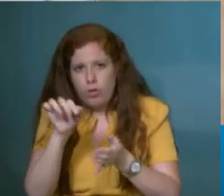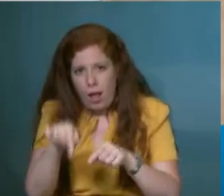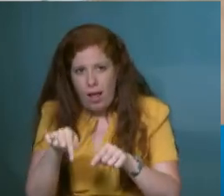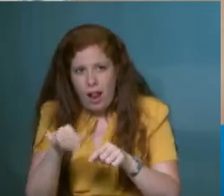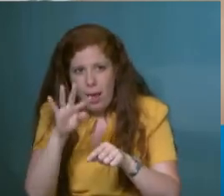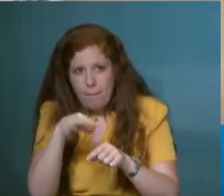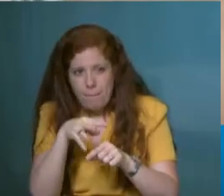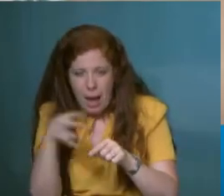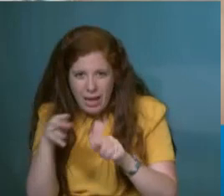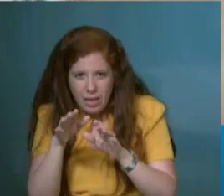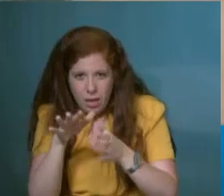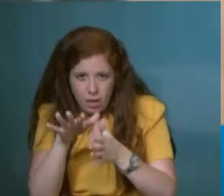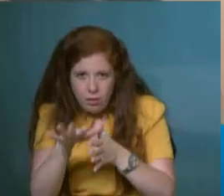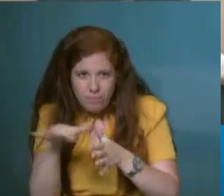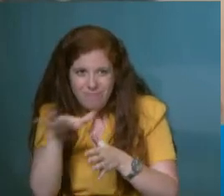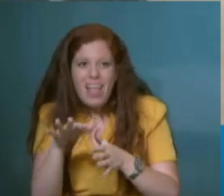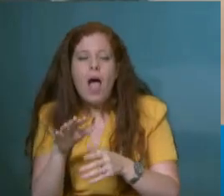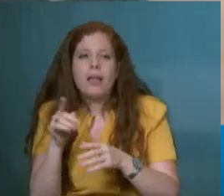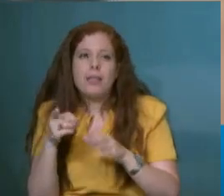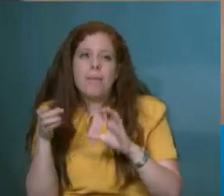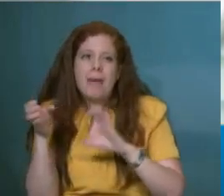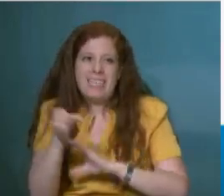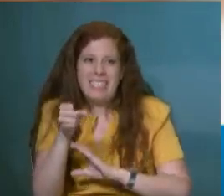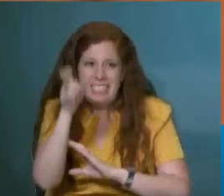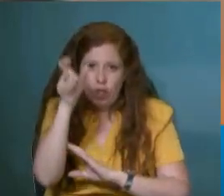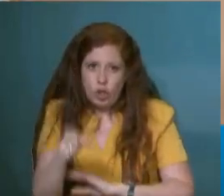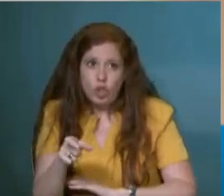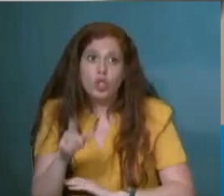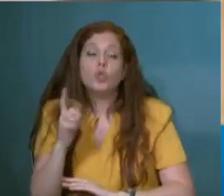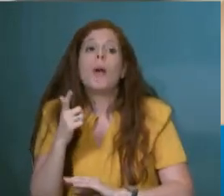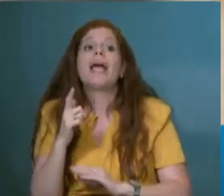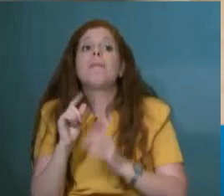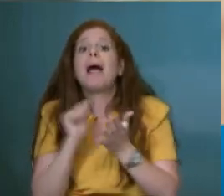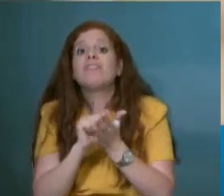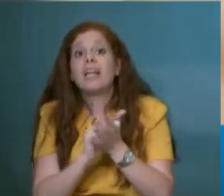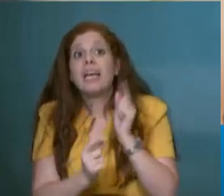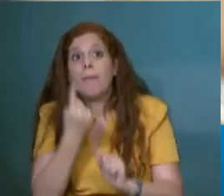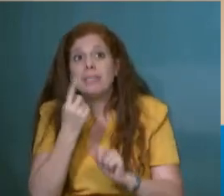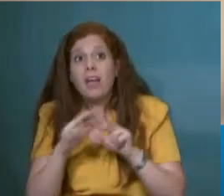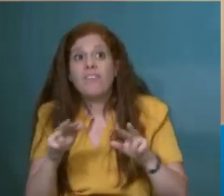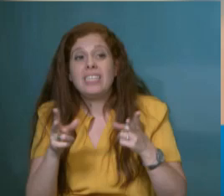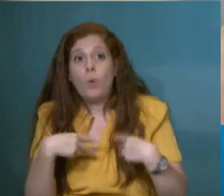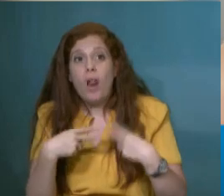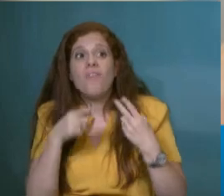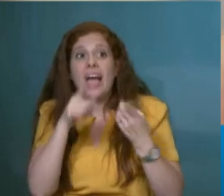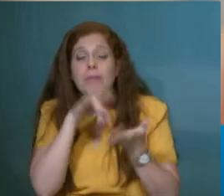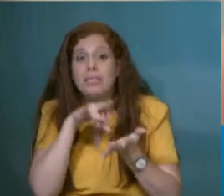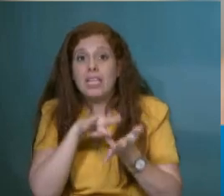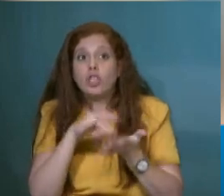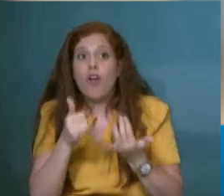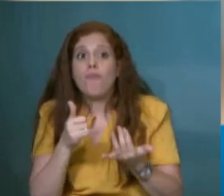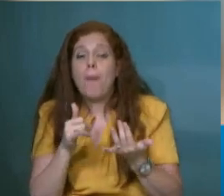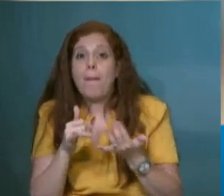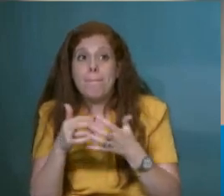אני שומר, אני מכניס כאן איש שהוא באמרג'נסי, כשאם חלילה יקרה מצב יחזרו אליו. את עכשיו נמצאת בתוך המאגר של הזילו, אם חס וחלילה